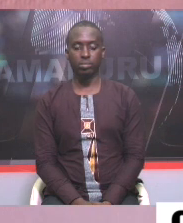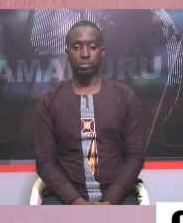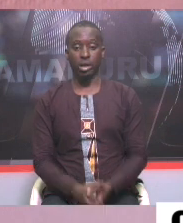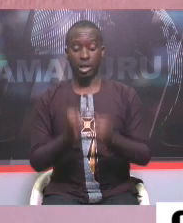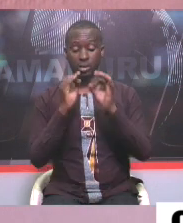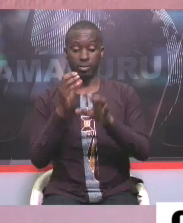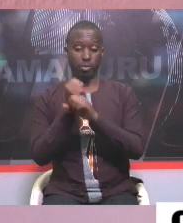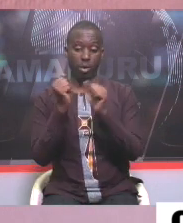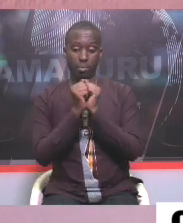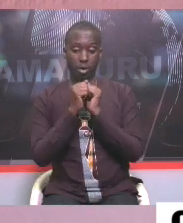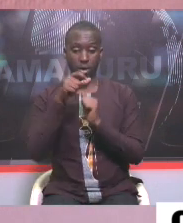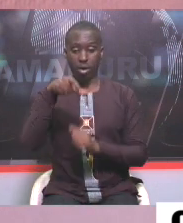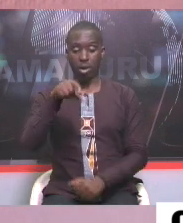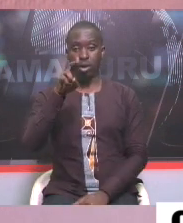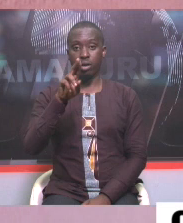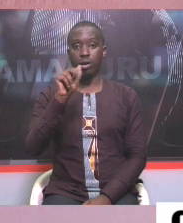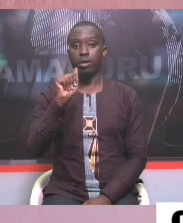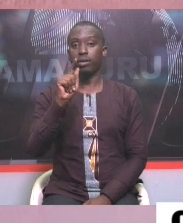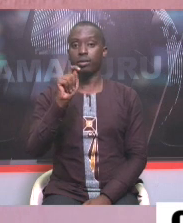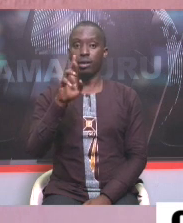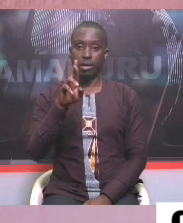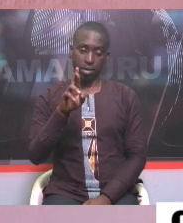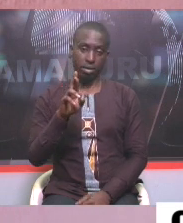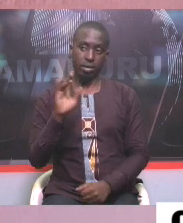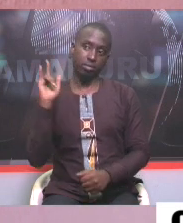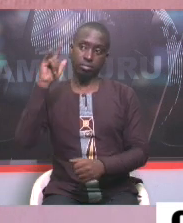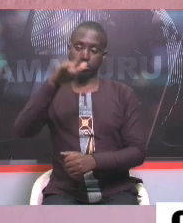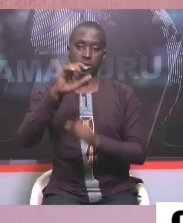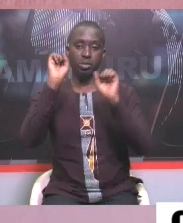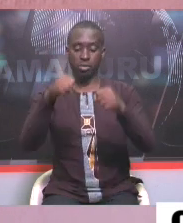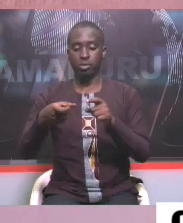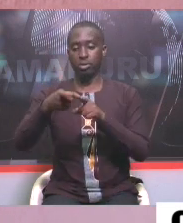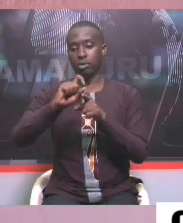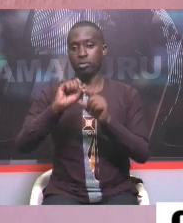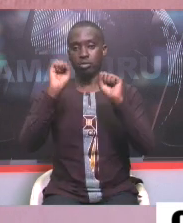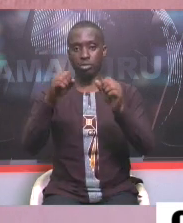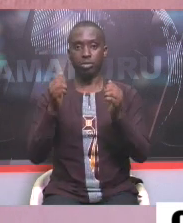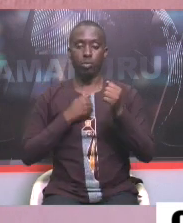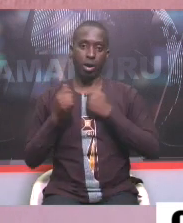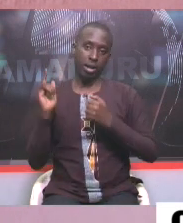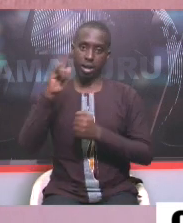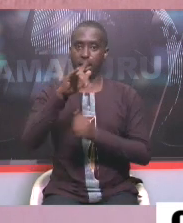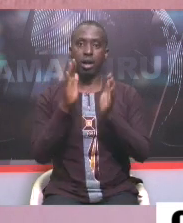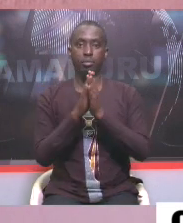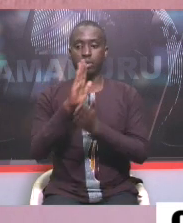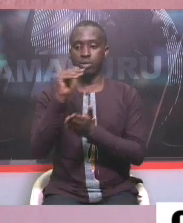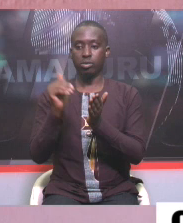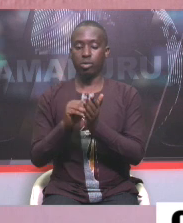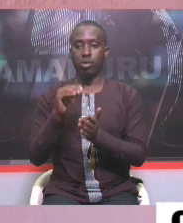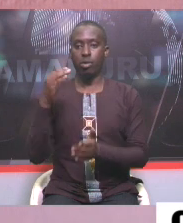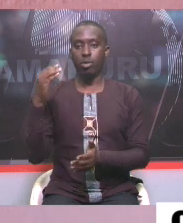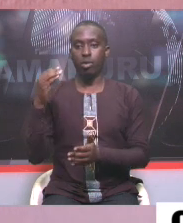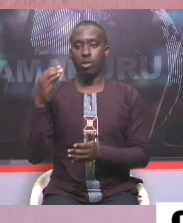Kuba dukorana na Qatar Airways nabyo bizongera ubushobozi bwa RwandAir, ndetse n'ikibuga cy'indege cya Bugesera